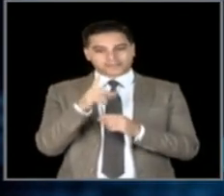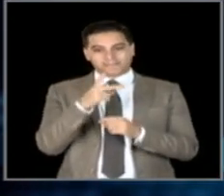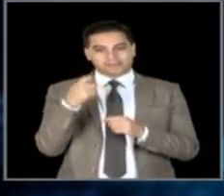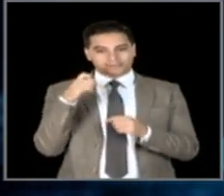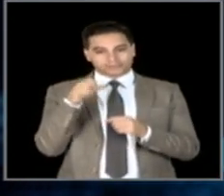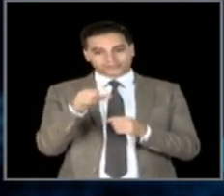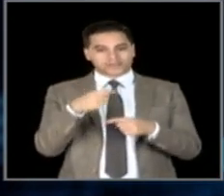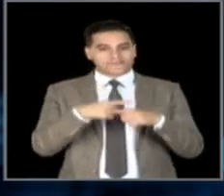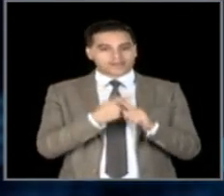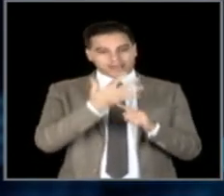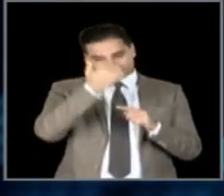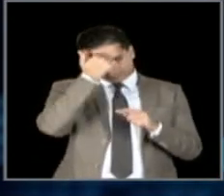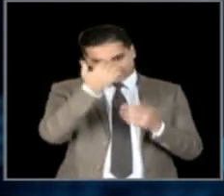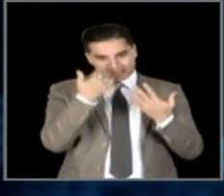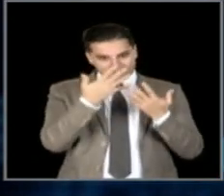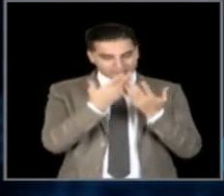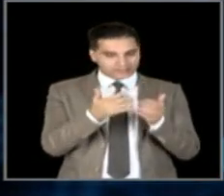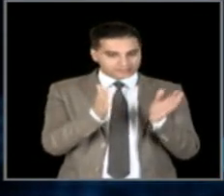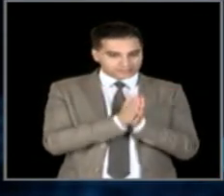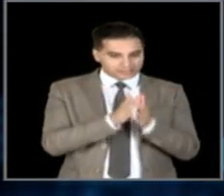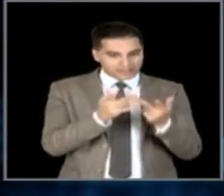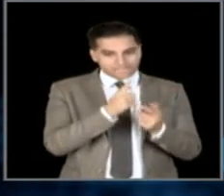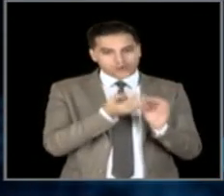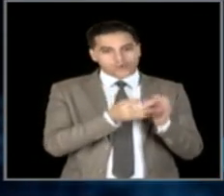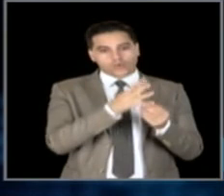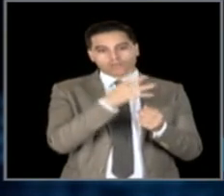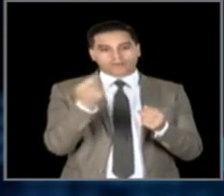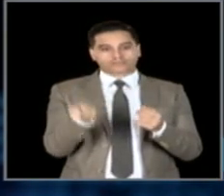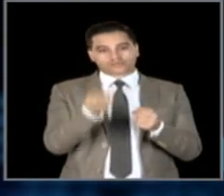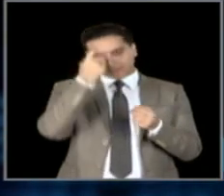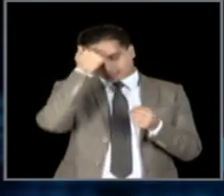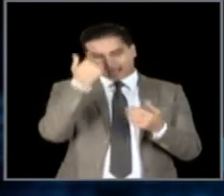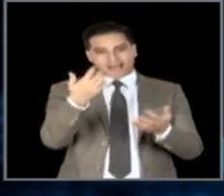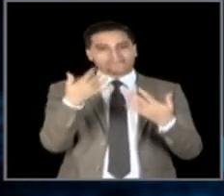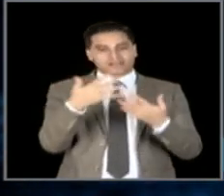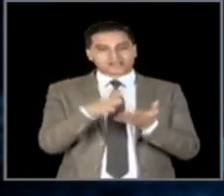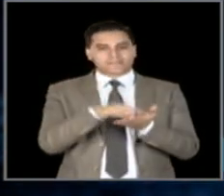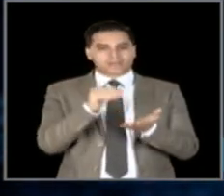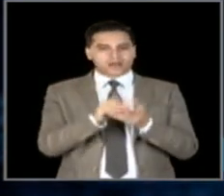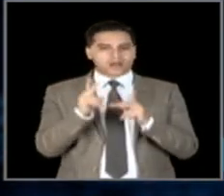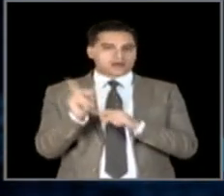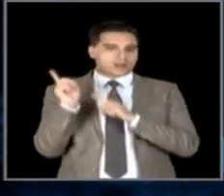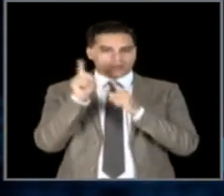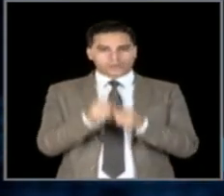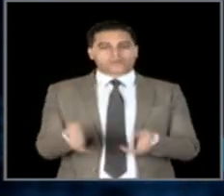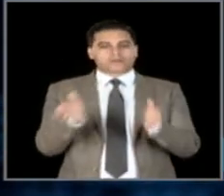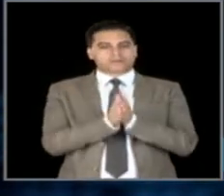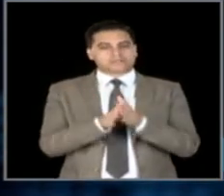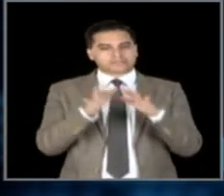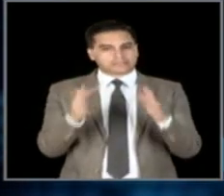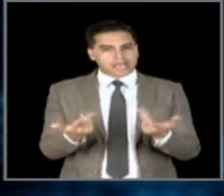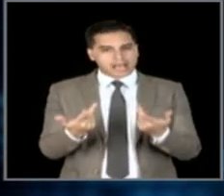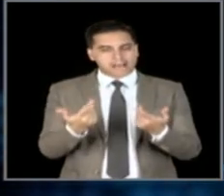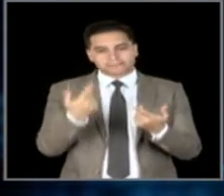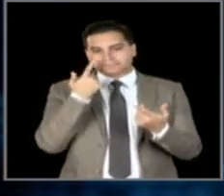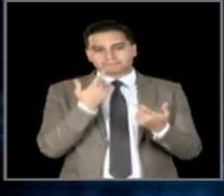نقطه ب 5000 جنيه بما يساوي ملون 475000 جنيه ويبقى مجموع المبلغ من اول حلقه